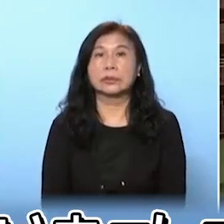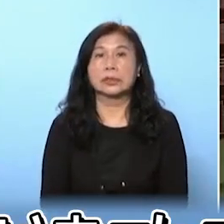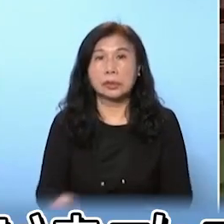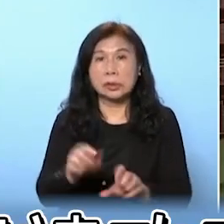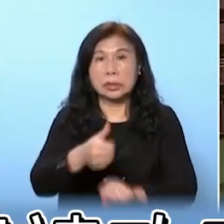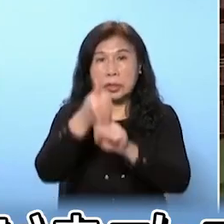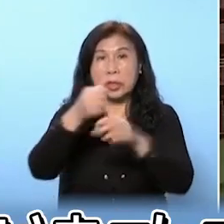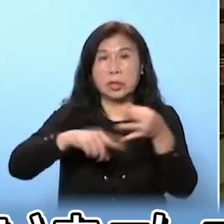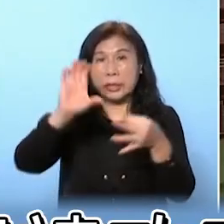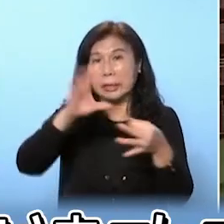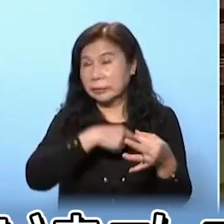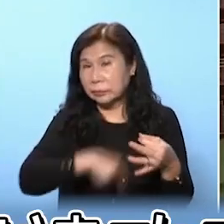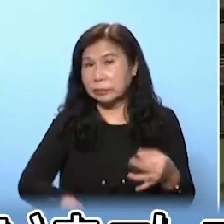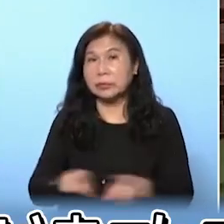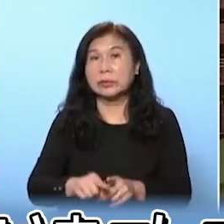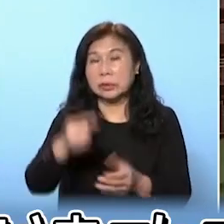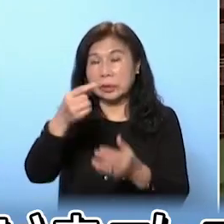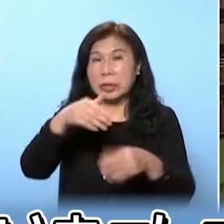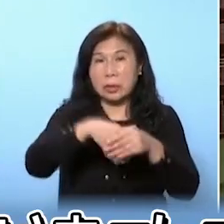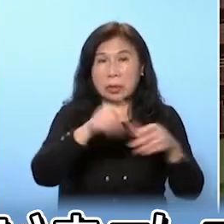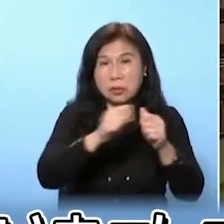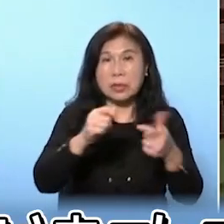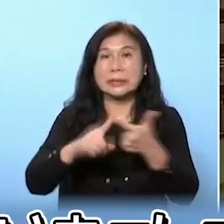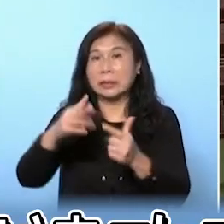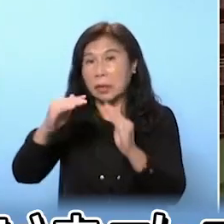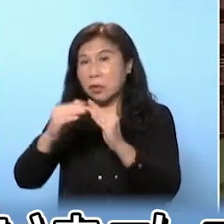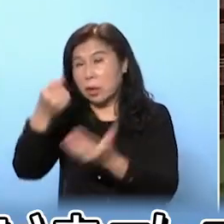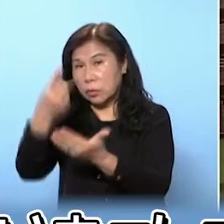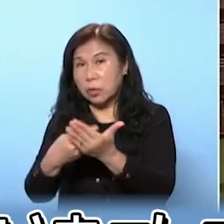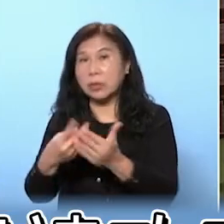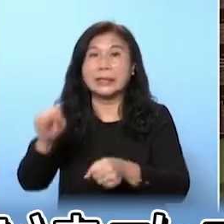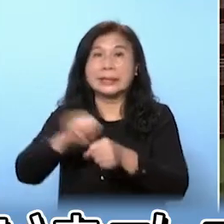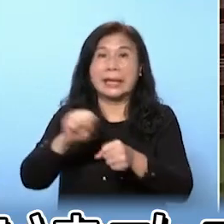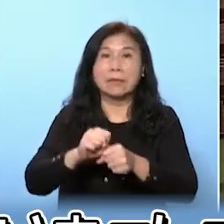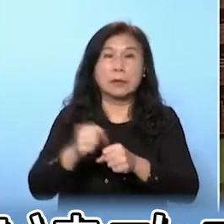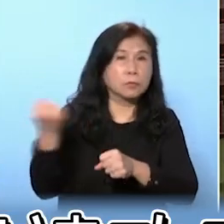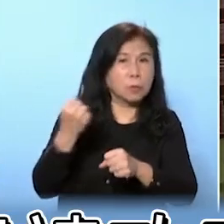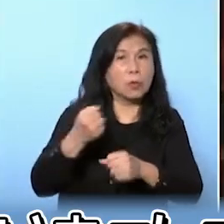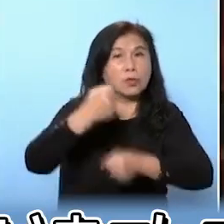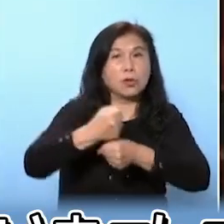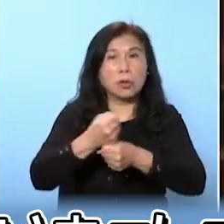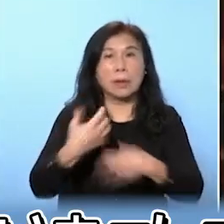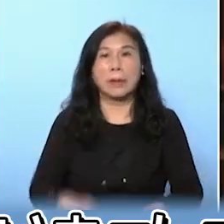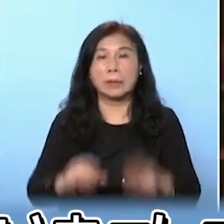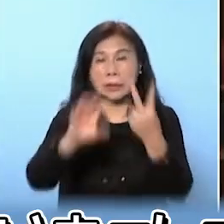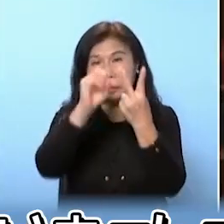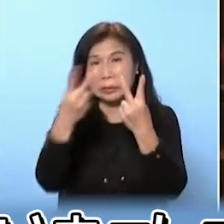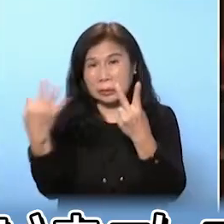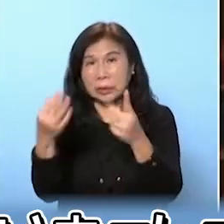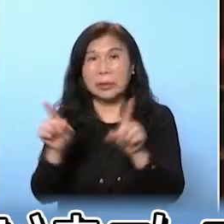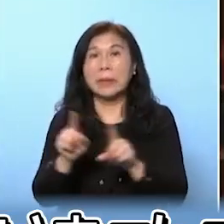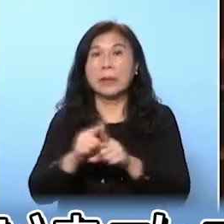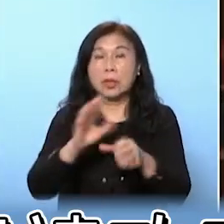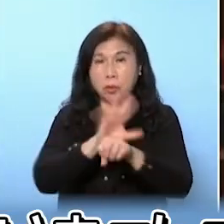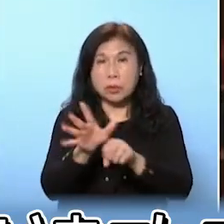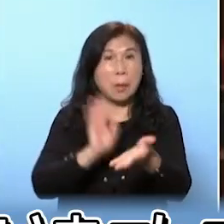主席，我支持周文港议员提出的调整股市楼市政策、增强发展动能的议案。虽然2023年是随